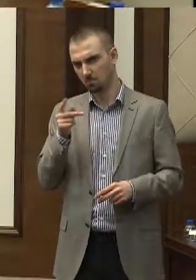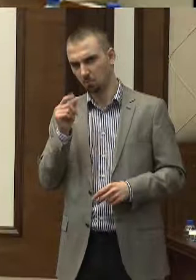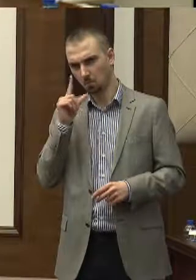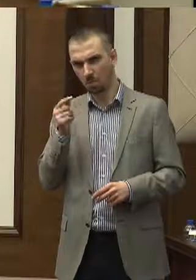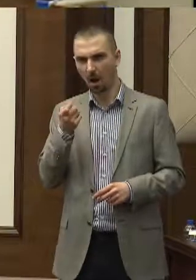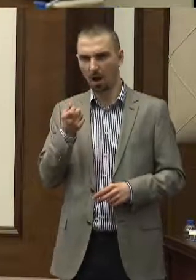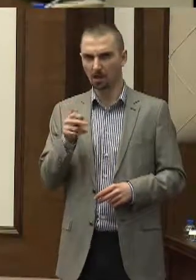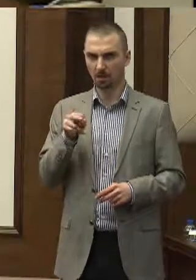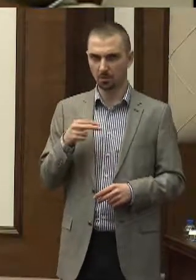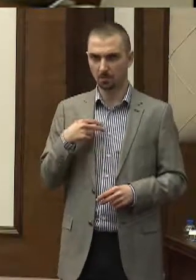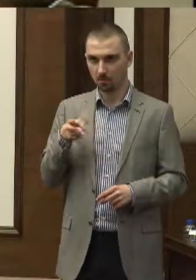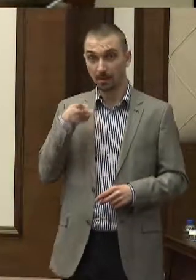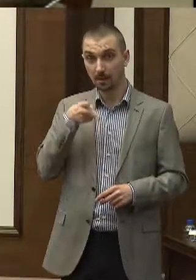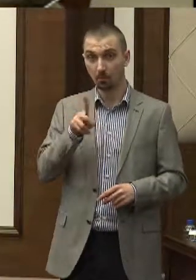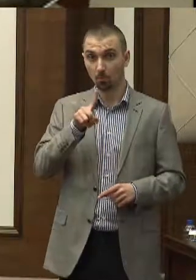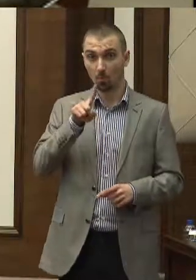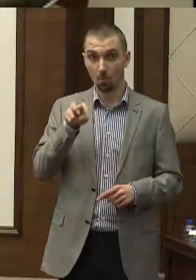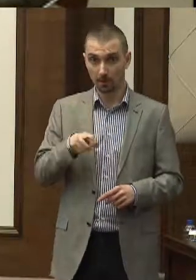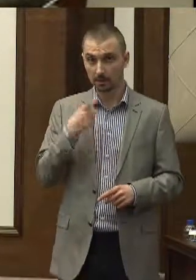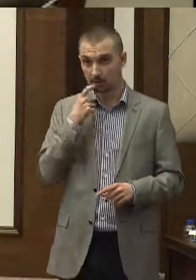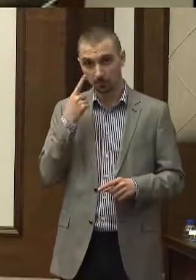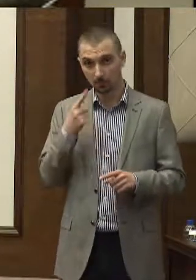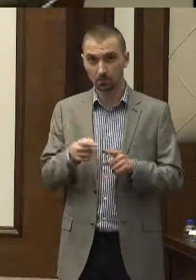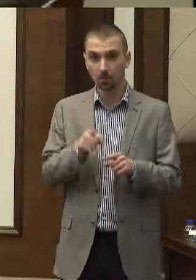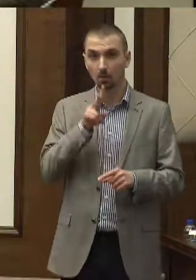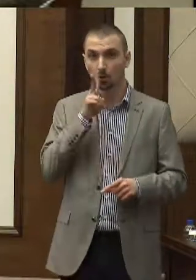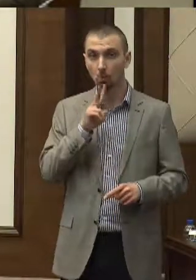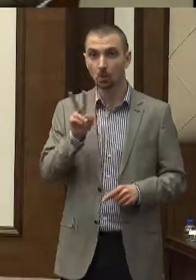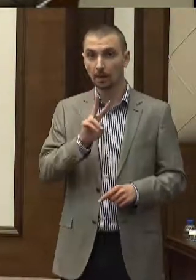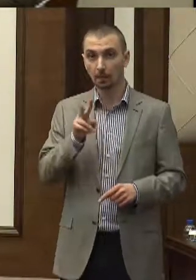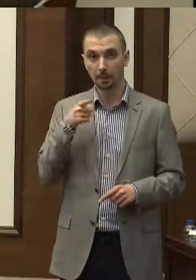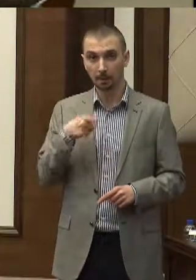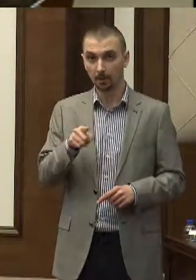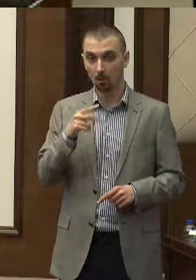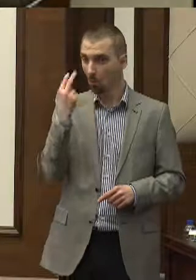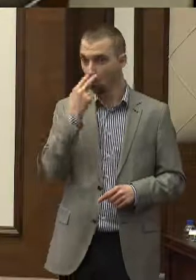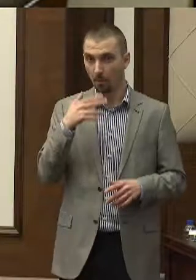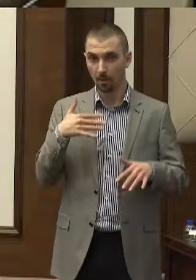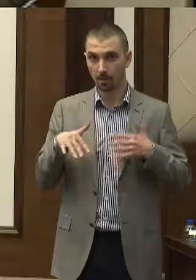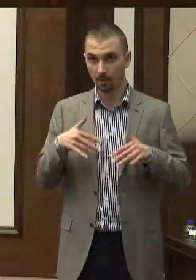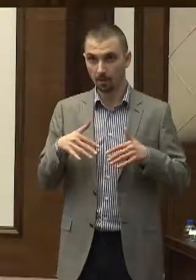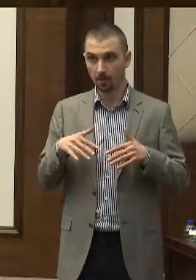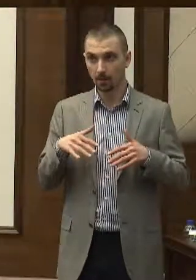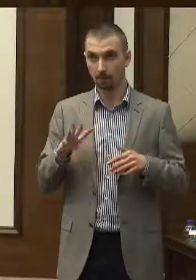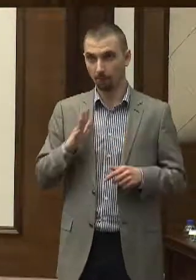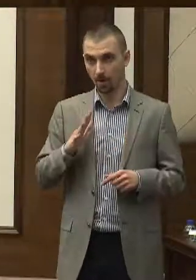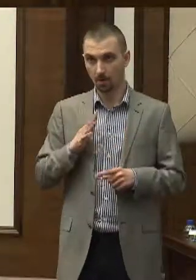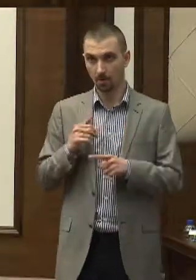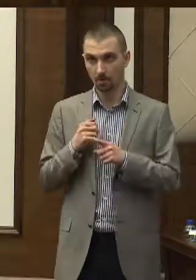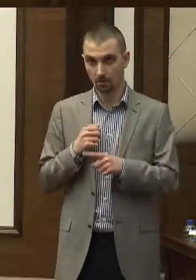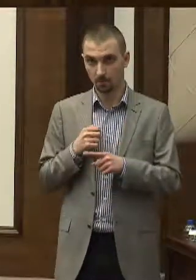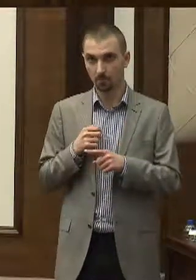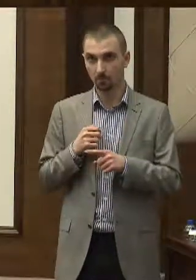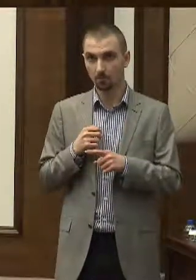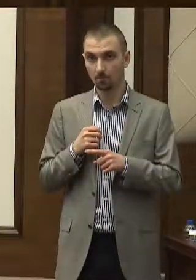gelmişti. Az. 2018 yılı itibariyle 220 bin görme engellimizin olduğunu Anadolu Ajansı'nın internet